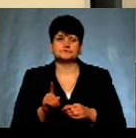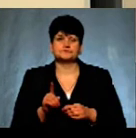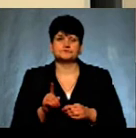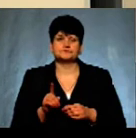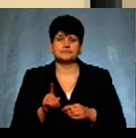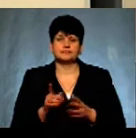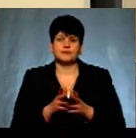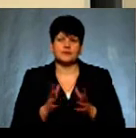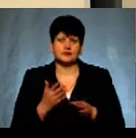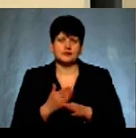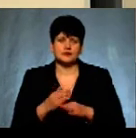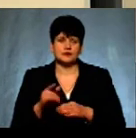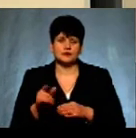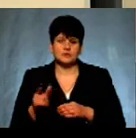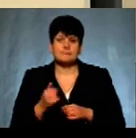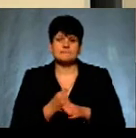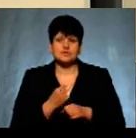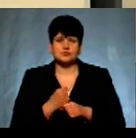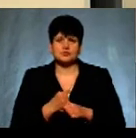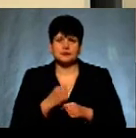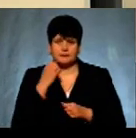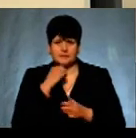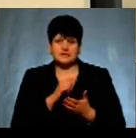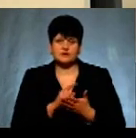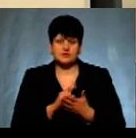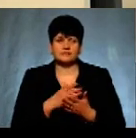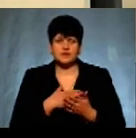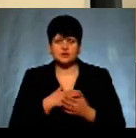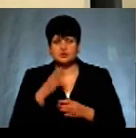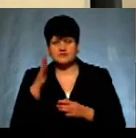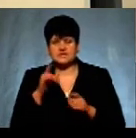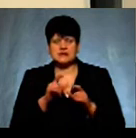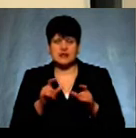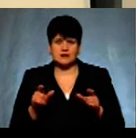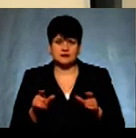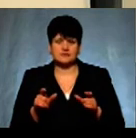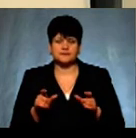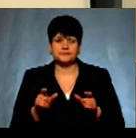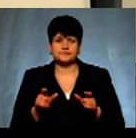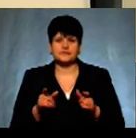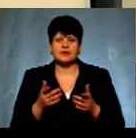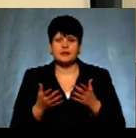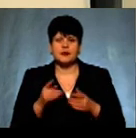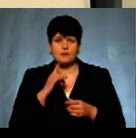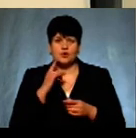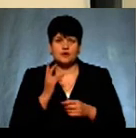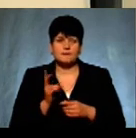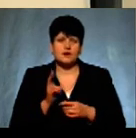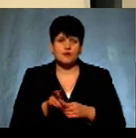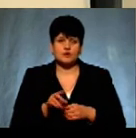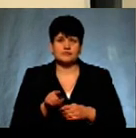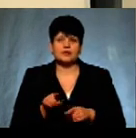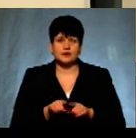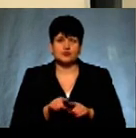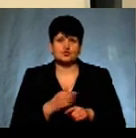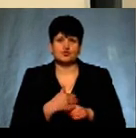значна частина людей все-таки працює пенсійного віку в наших освітніх закладах, але молодь приходить, вона теж